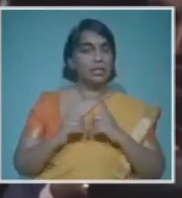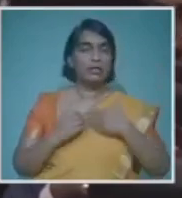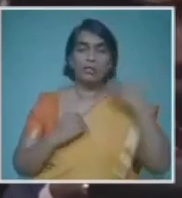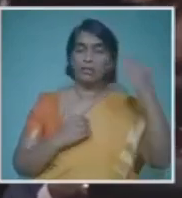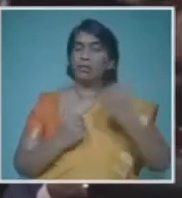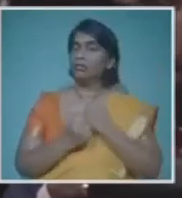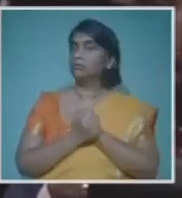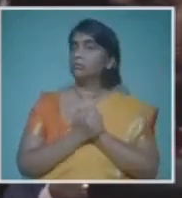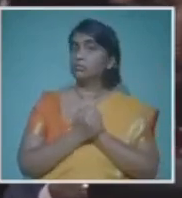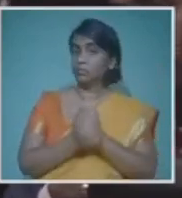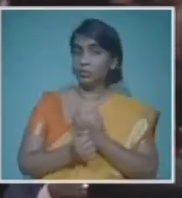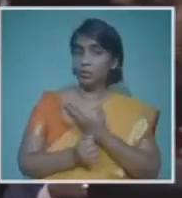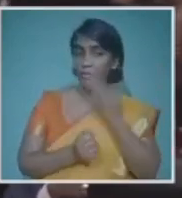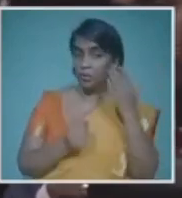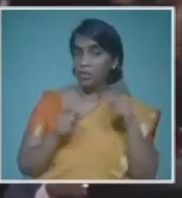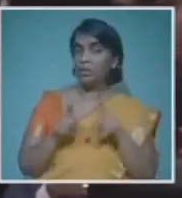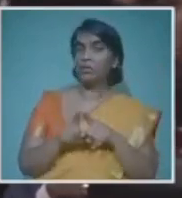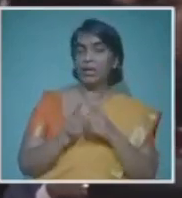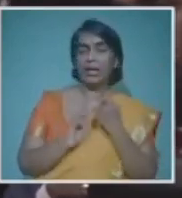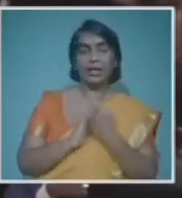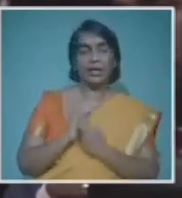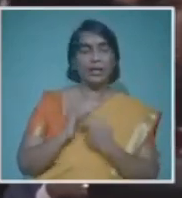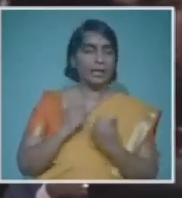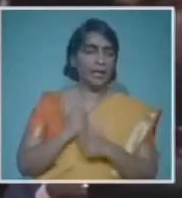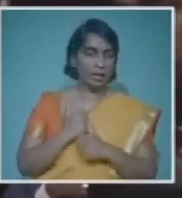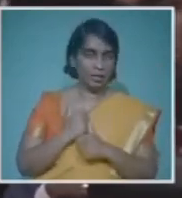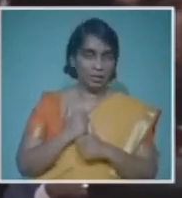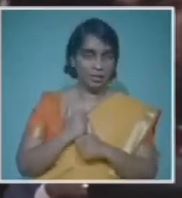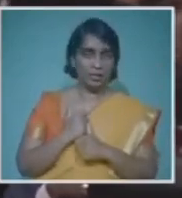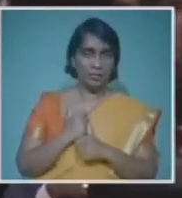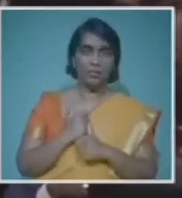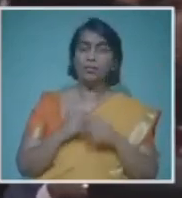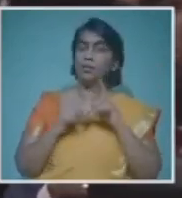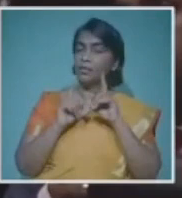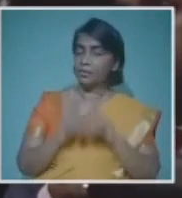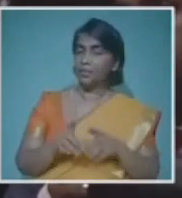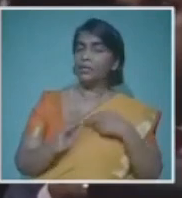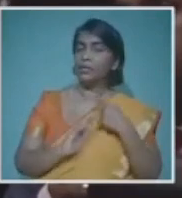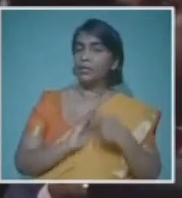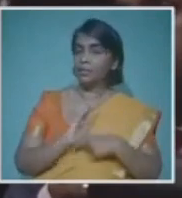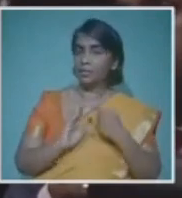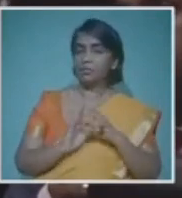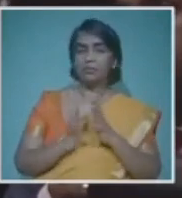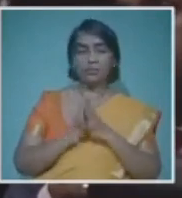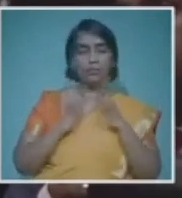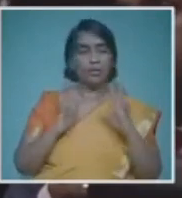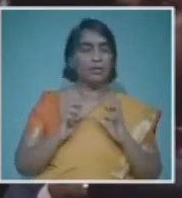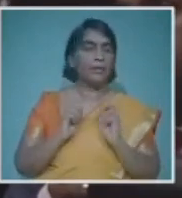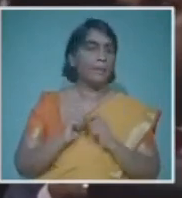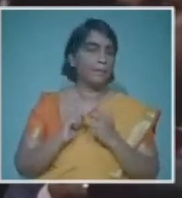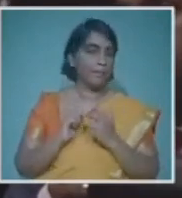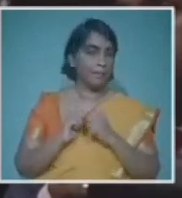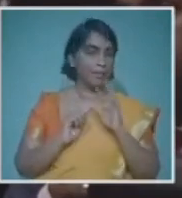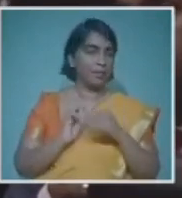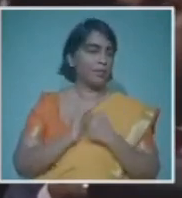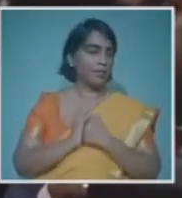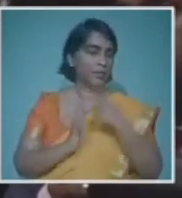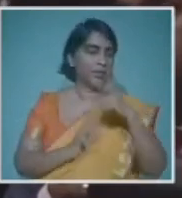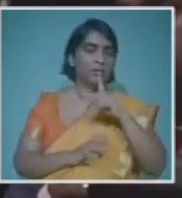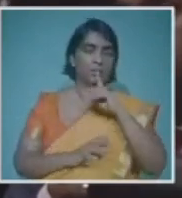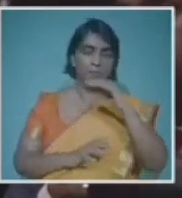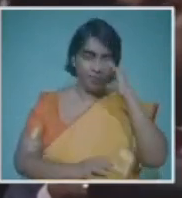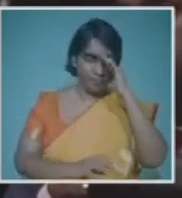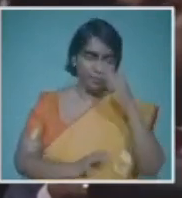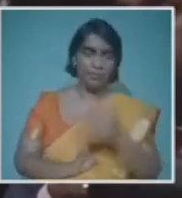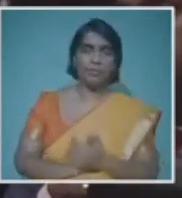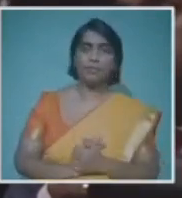හිර දඬුවම් දෙන්න පුළුවන් ආකාරයට නීති සම්පාදනය කළා. ඒ වගේම අපේ රටේ තිබුණු බරපතල ගැටලුවක් තමයි ගරු නියෝජ්‍ය